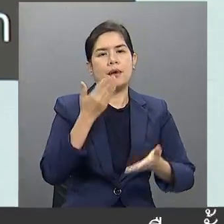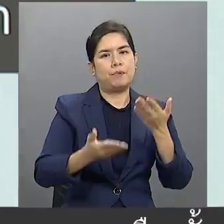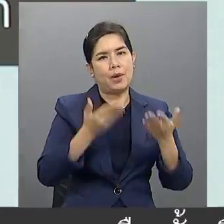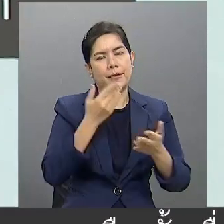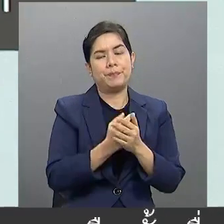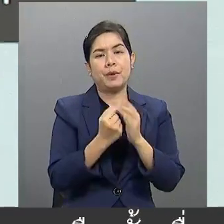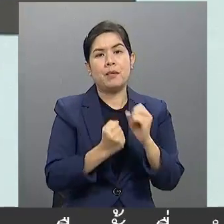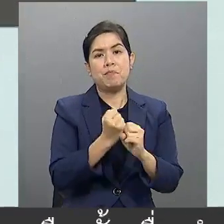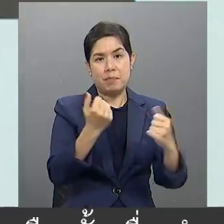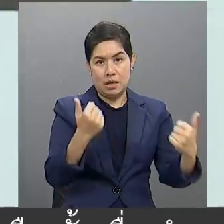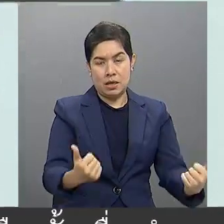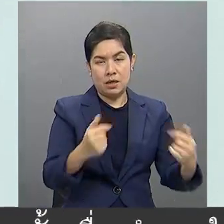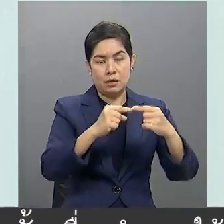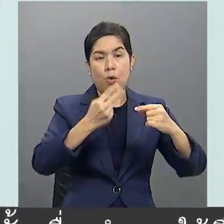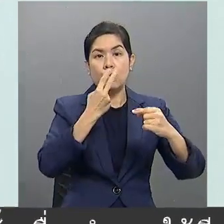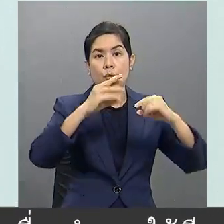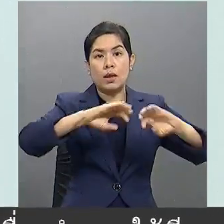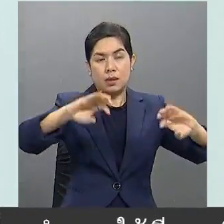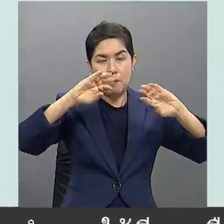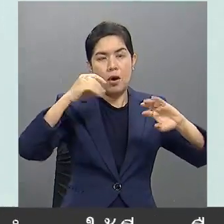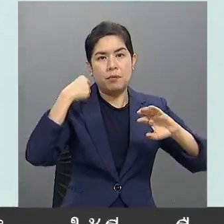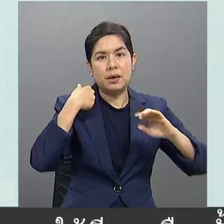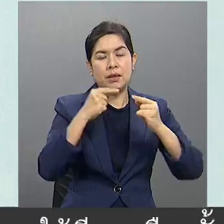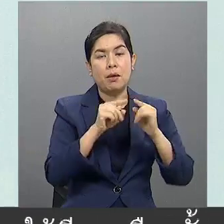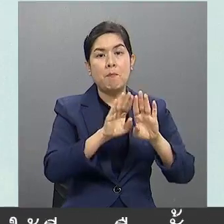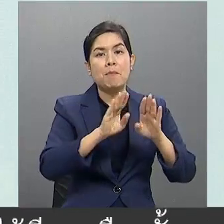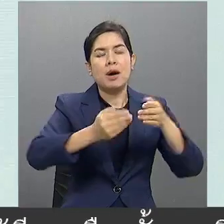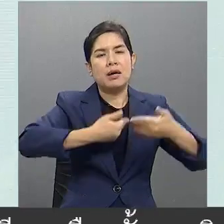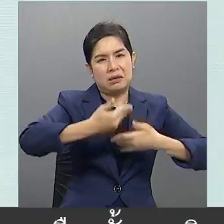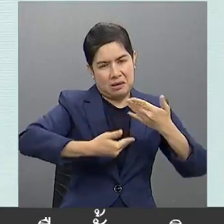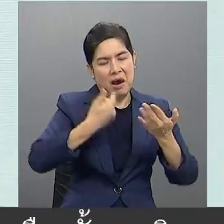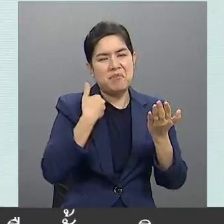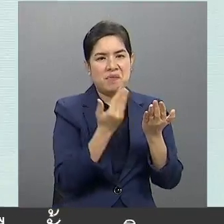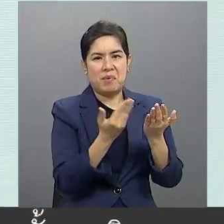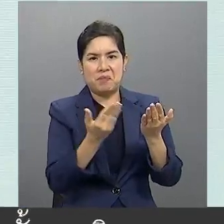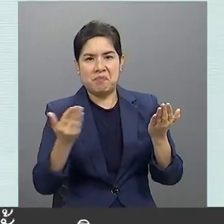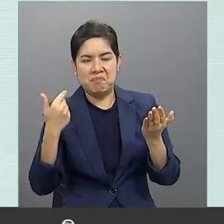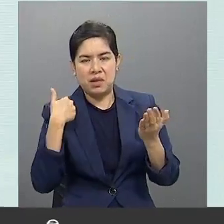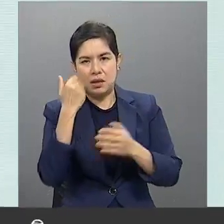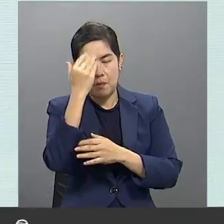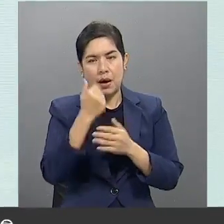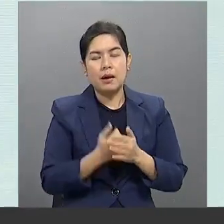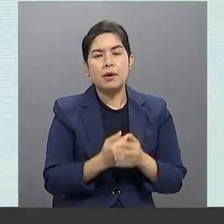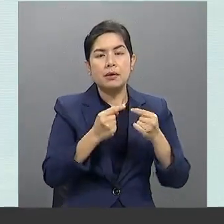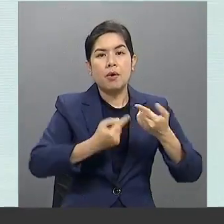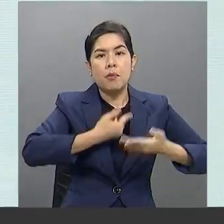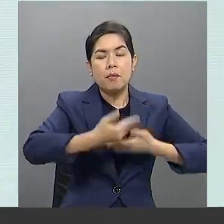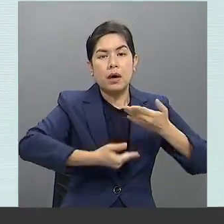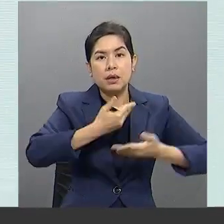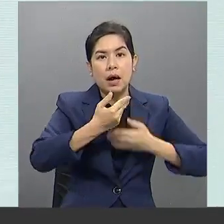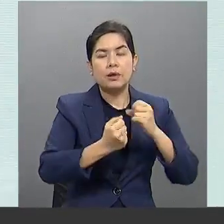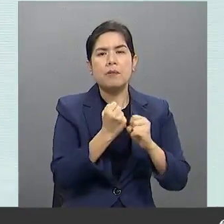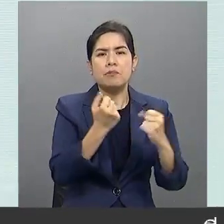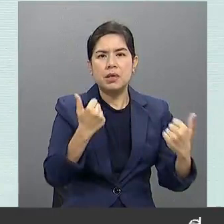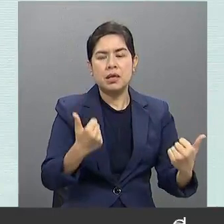จะเปิดขายพันธบัตรออมทรัพย์อีกหลายชุดนะคะเพราะว่าวางเป้าหมายเอาไว้ว่าพันธบัตรออมทรัพย์สำหรับปีนี้จะมีรวมหนึ่ง